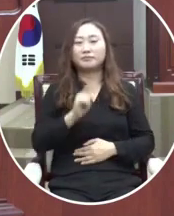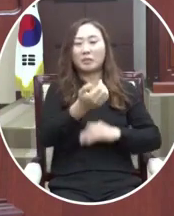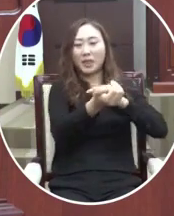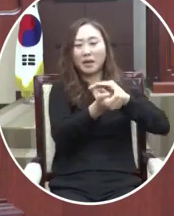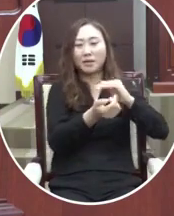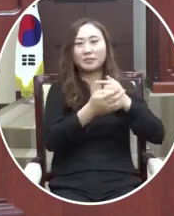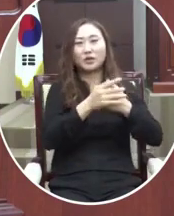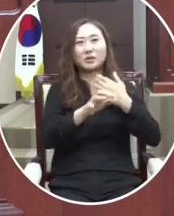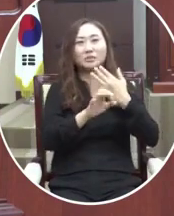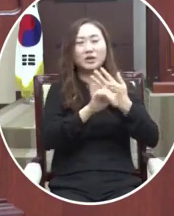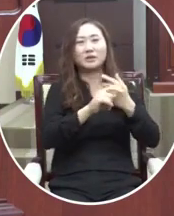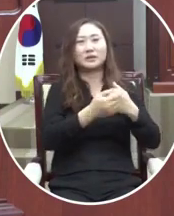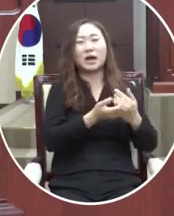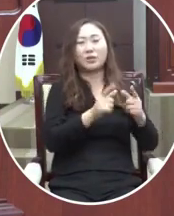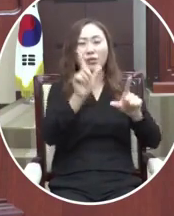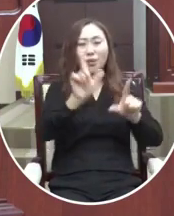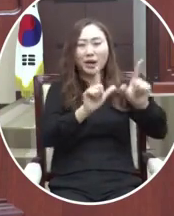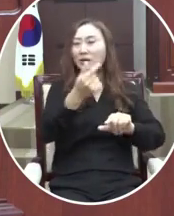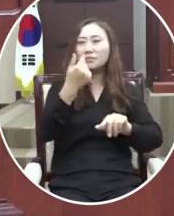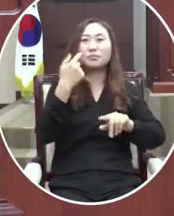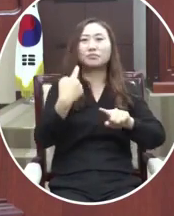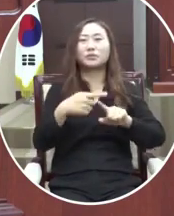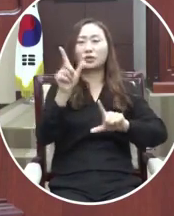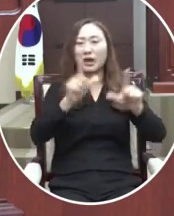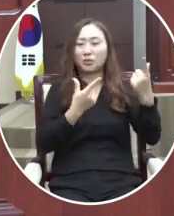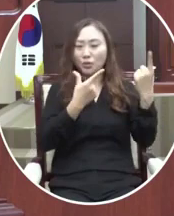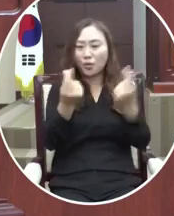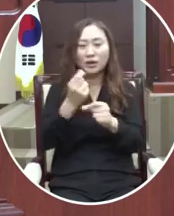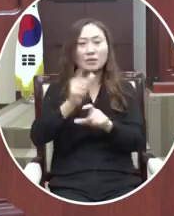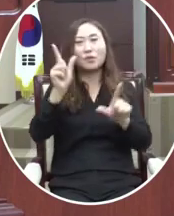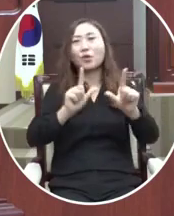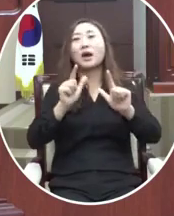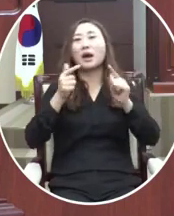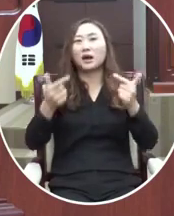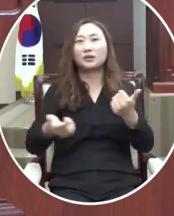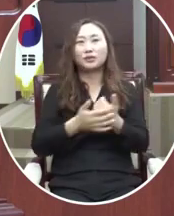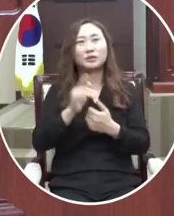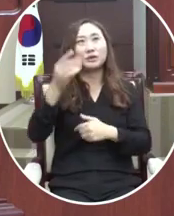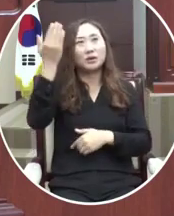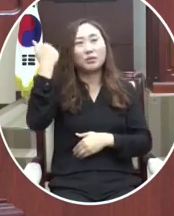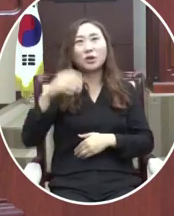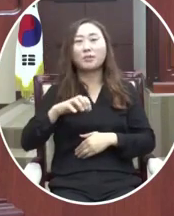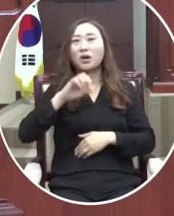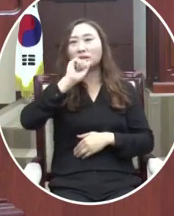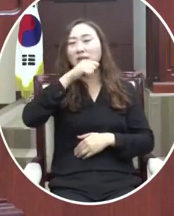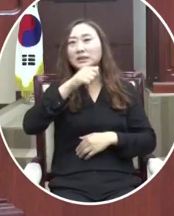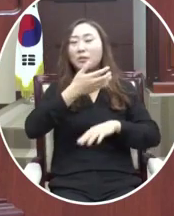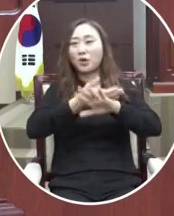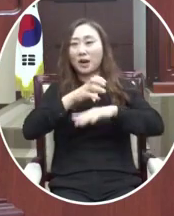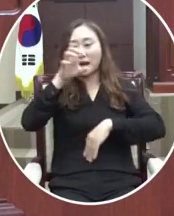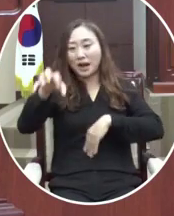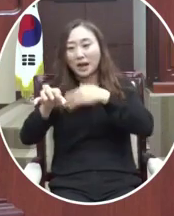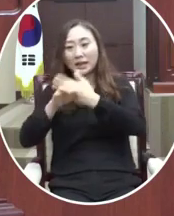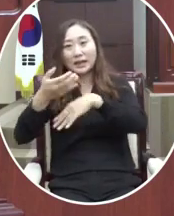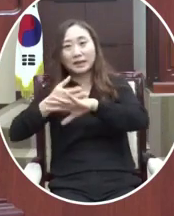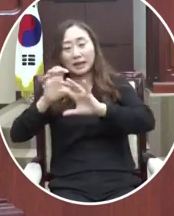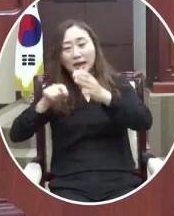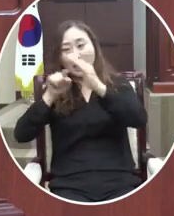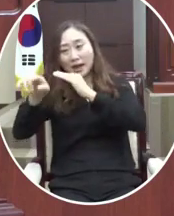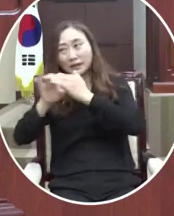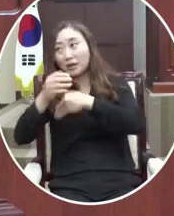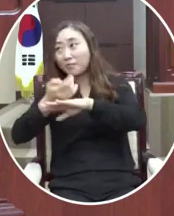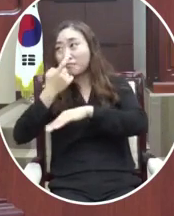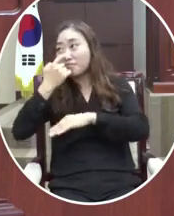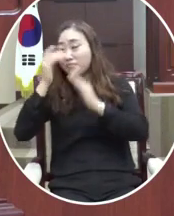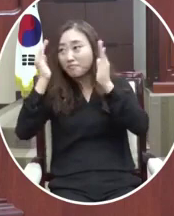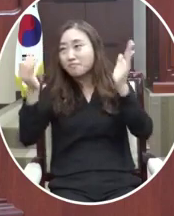일적인 스카이라인에서 벗어나야 합니다 지난주 싱가포르의 성공적인 도시 개발 사례를 배우고 온만큼 노구 전체